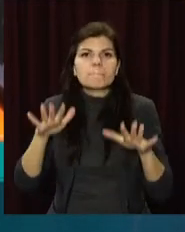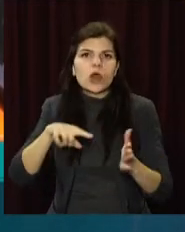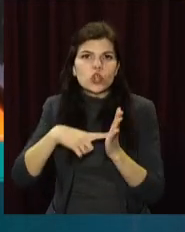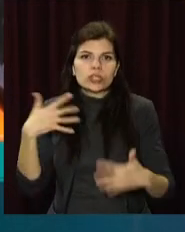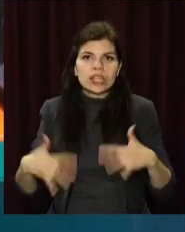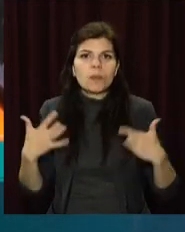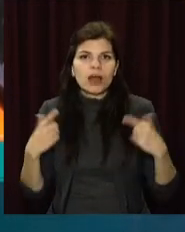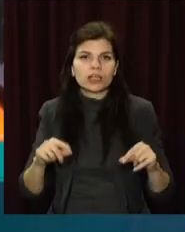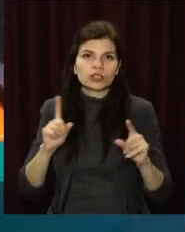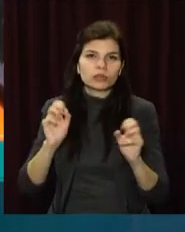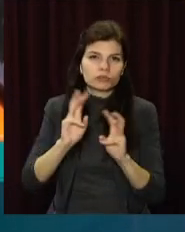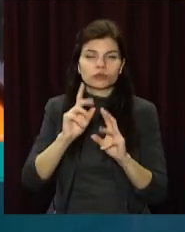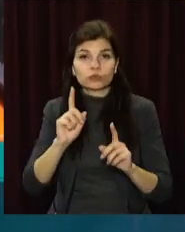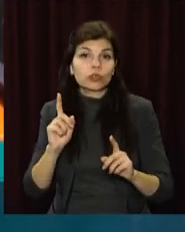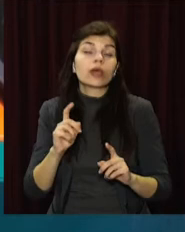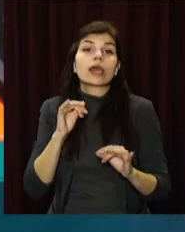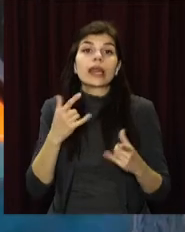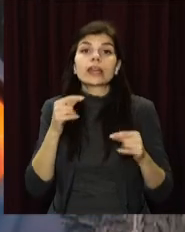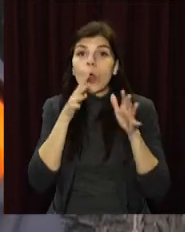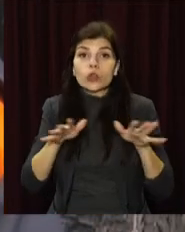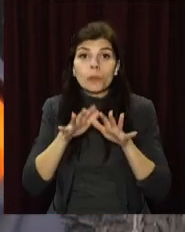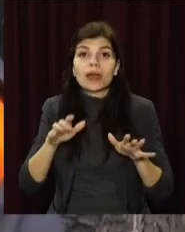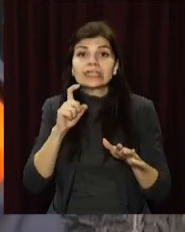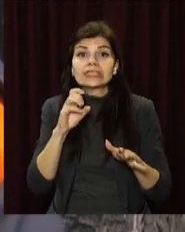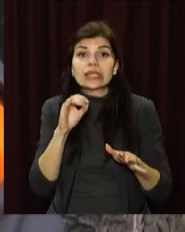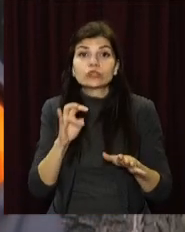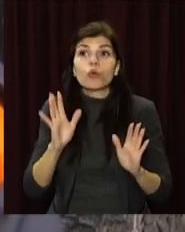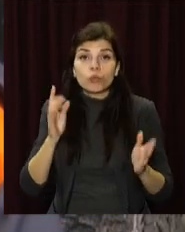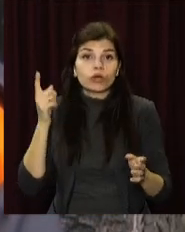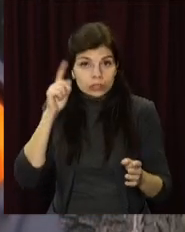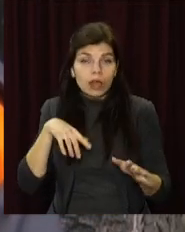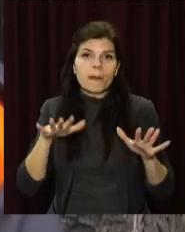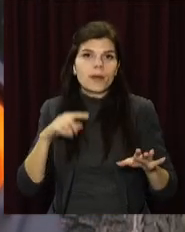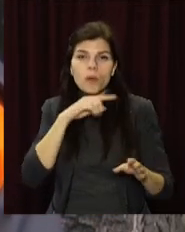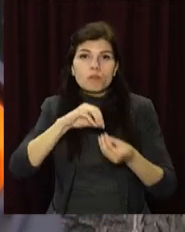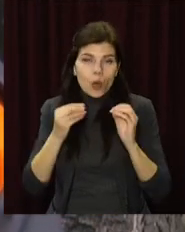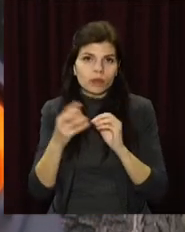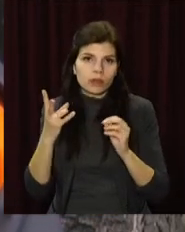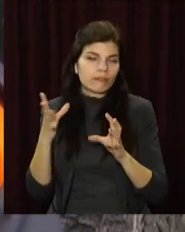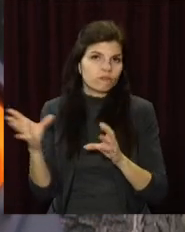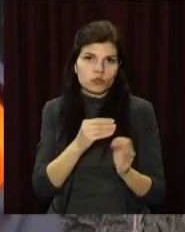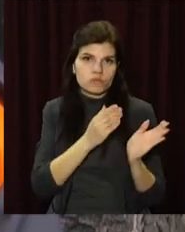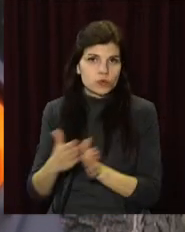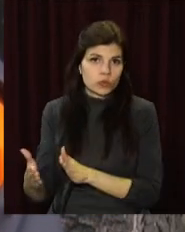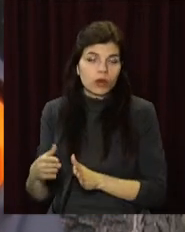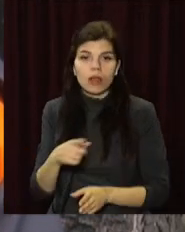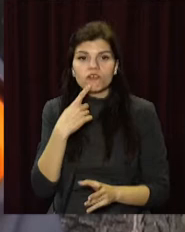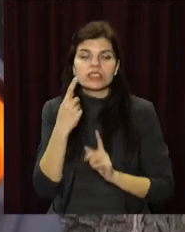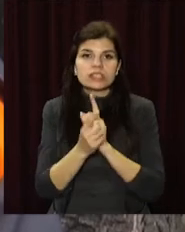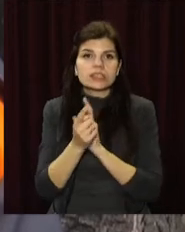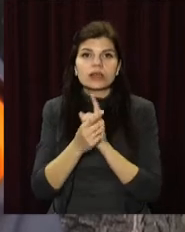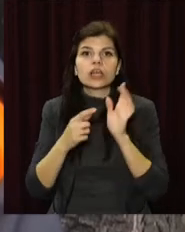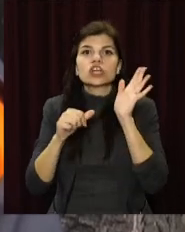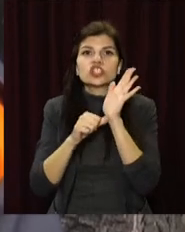до начала нового отопительного сезона мы должны эти узкие места позакрывать. Для этого необходимо выполнить модернизацию сети